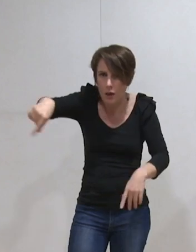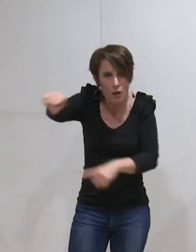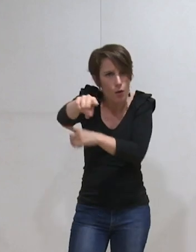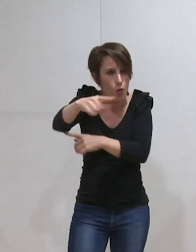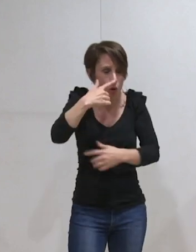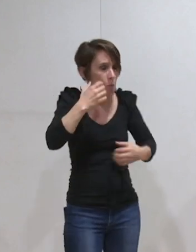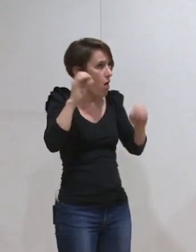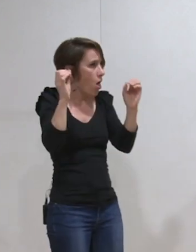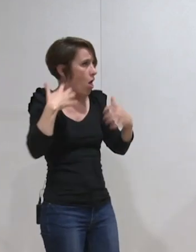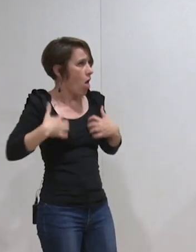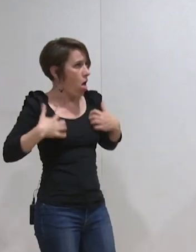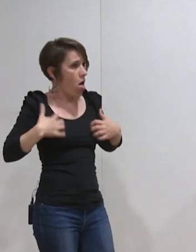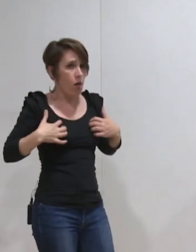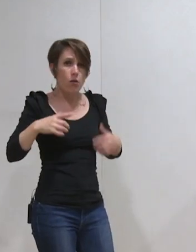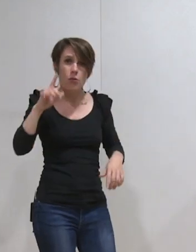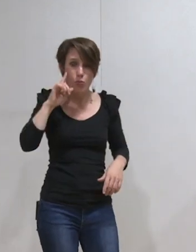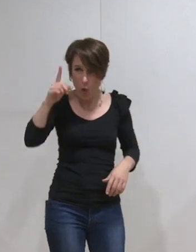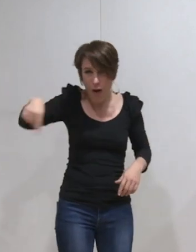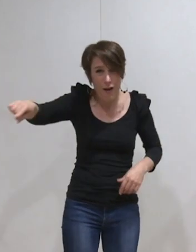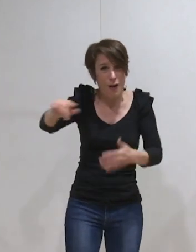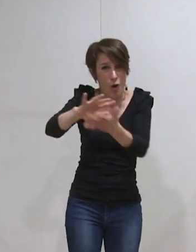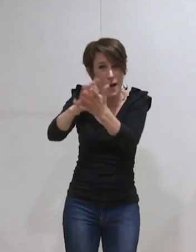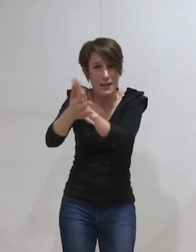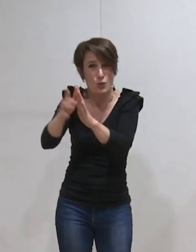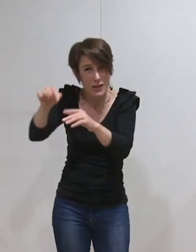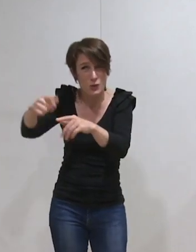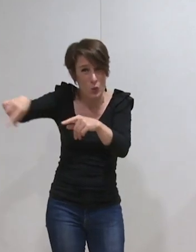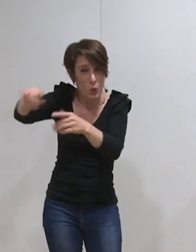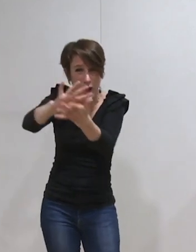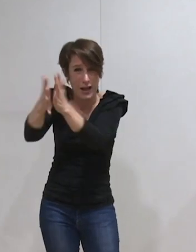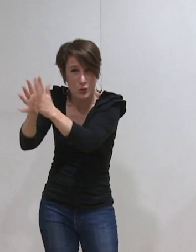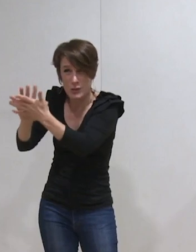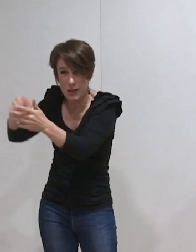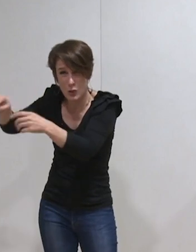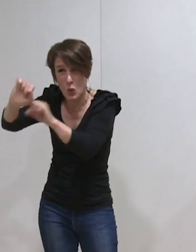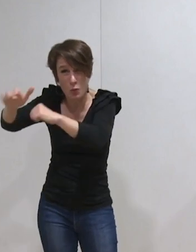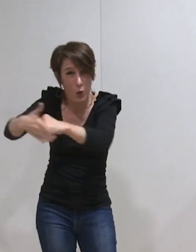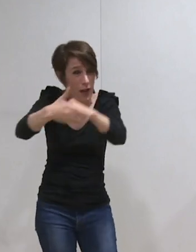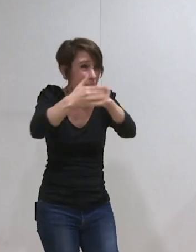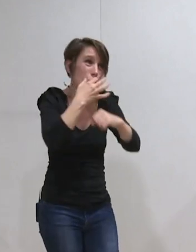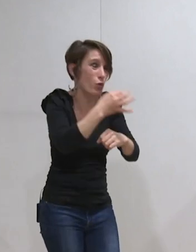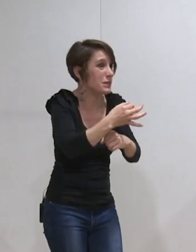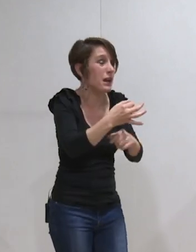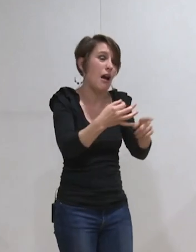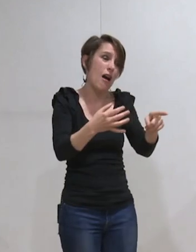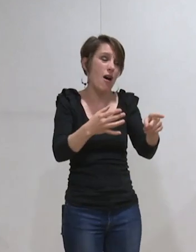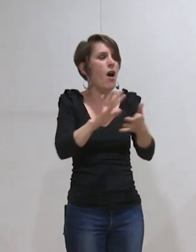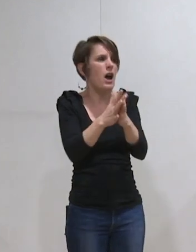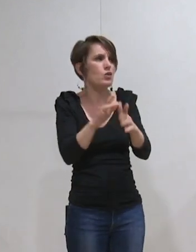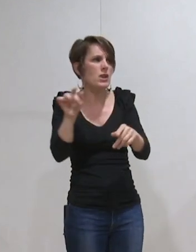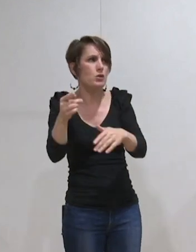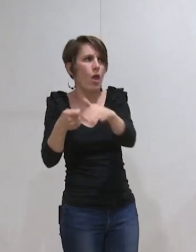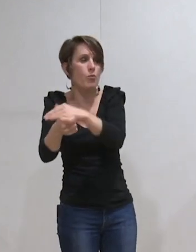vous demandez aux association de vous aider à décider qui sera sacrifié à l'hôtel de l'austérité